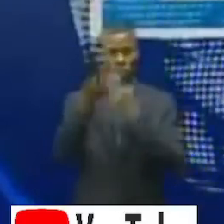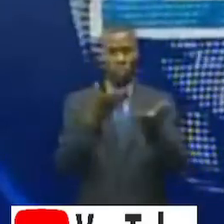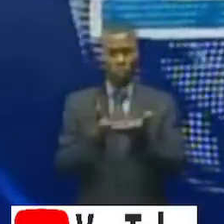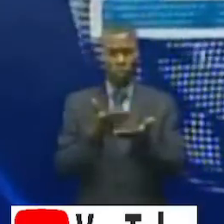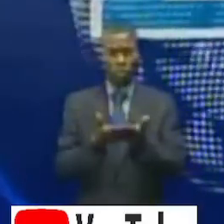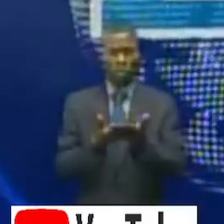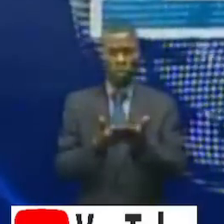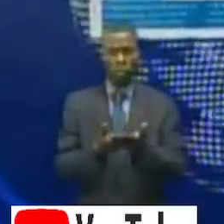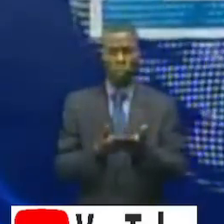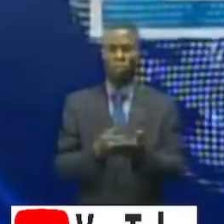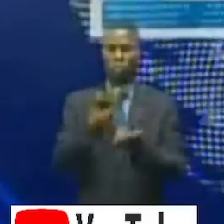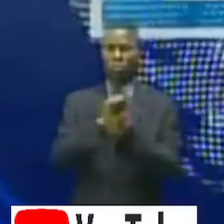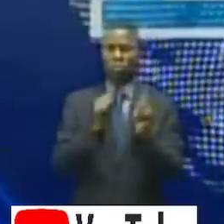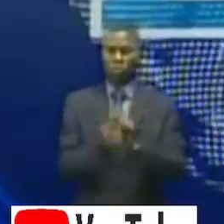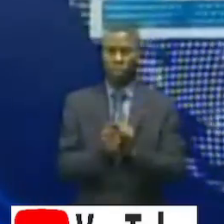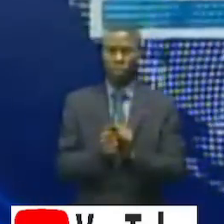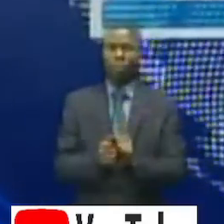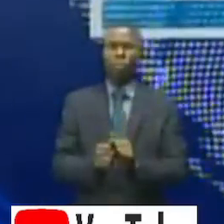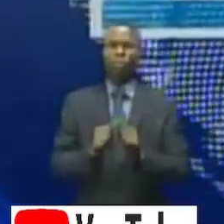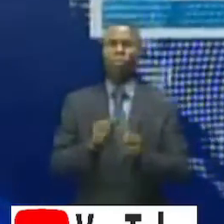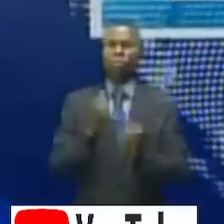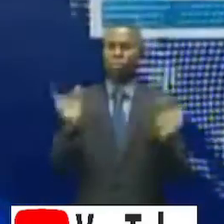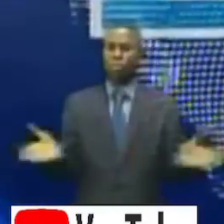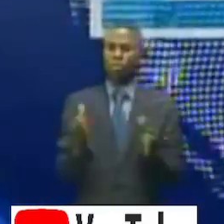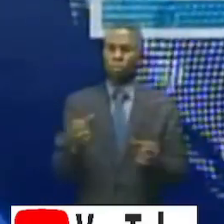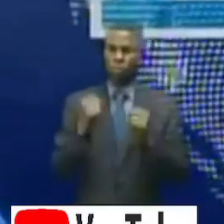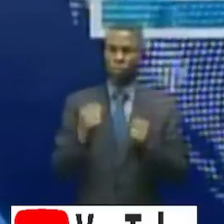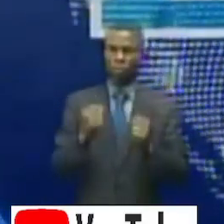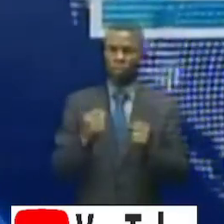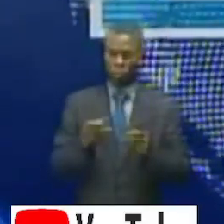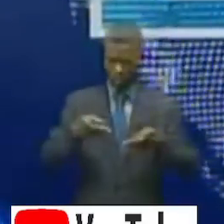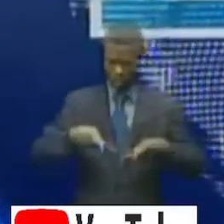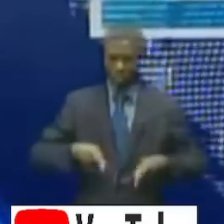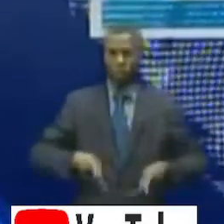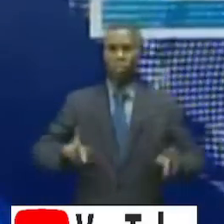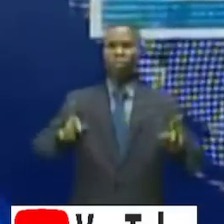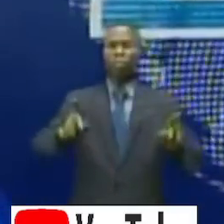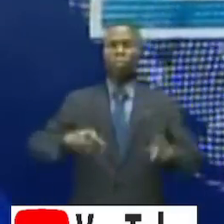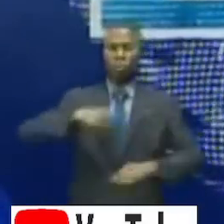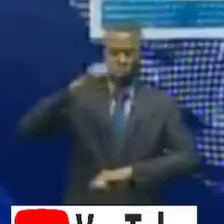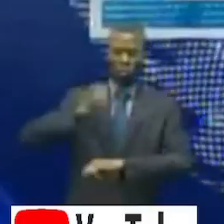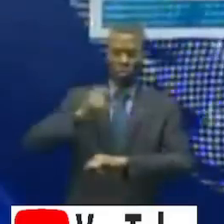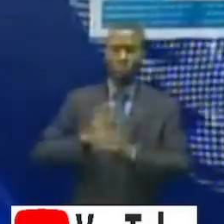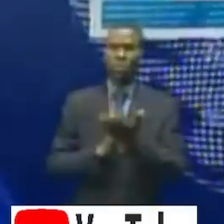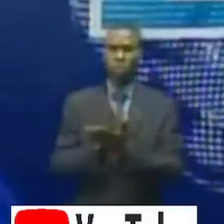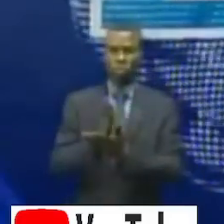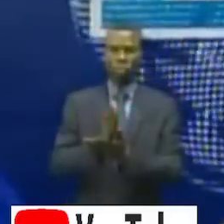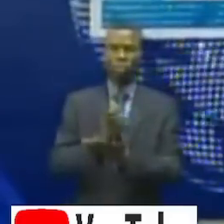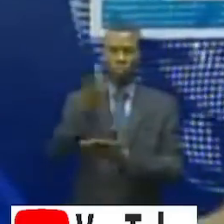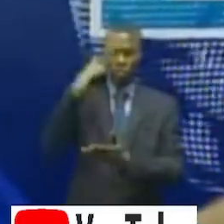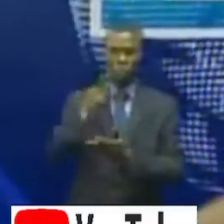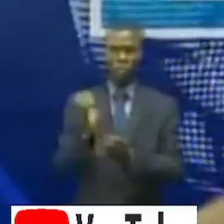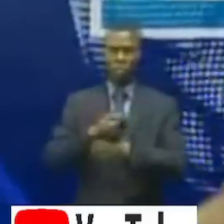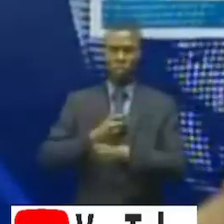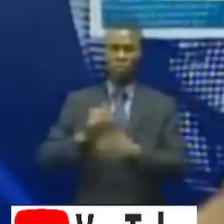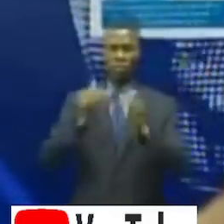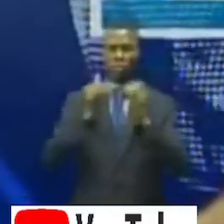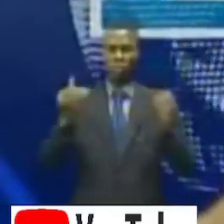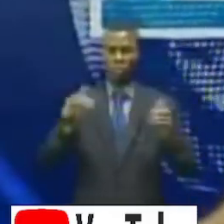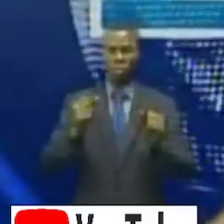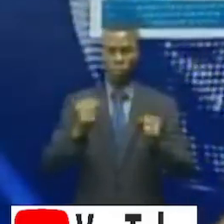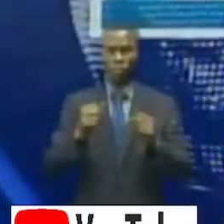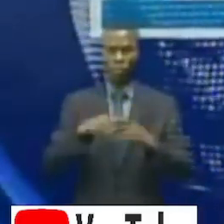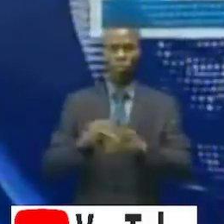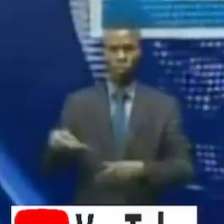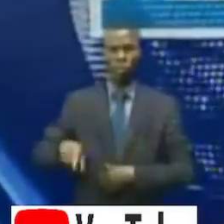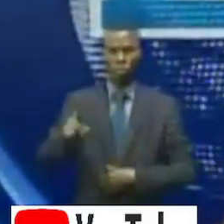cette arrivée est un réconfort plutôt qui va permettre que justice soit faite pour le rétablissement d'une paix